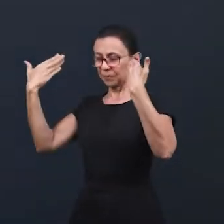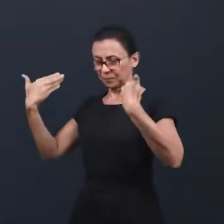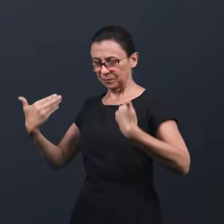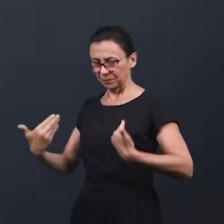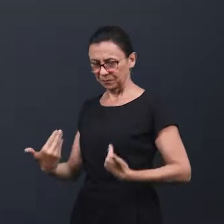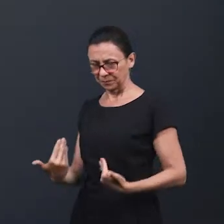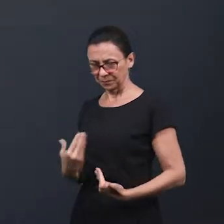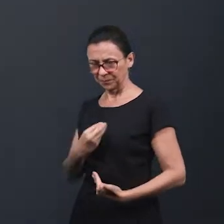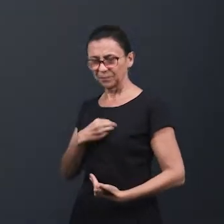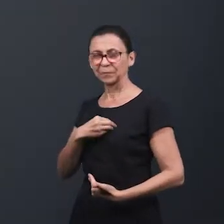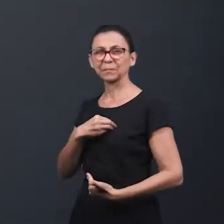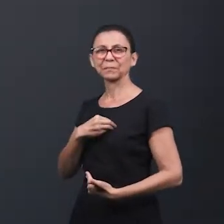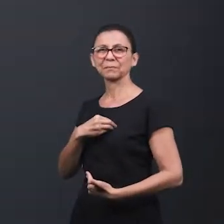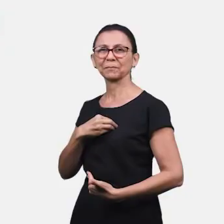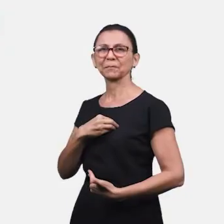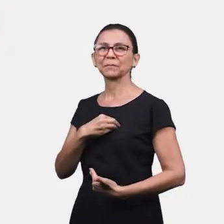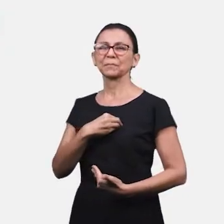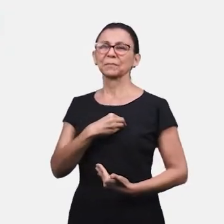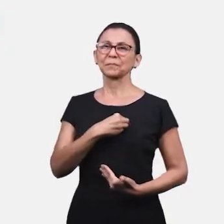я